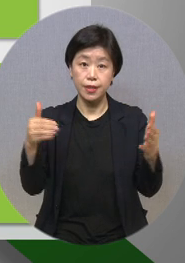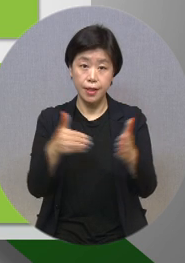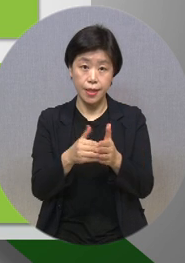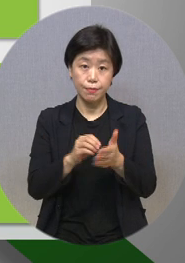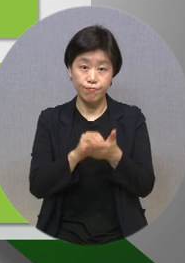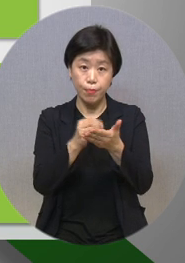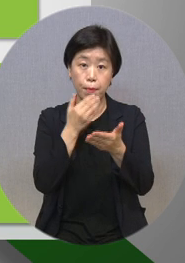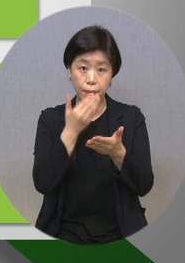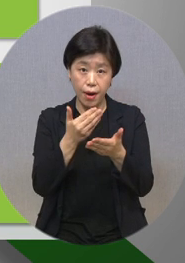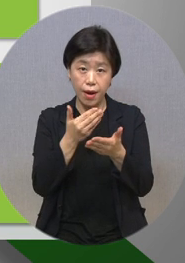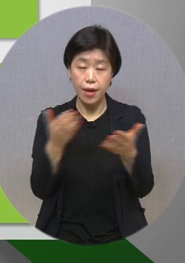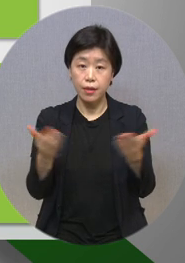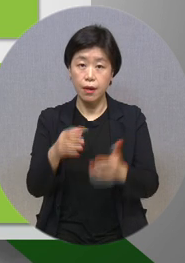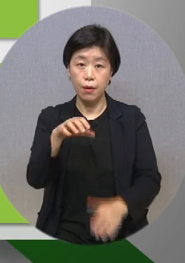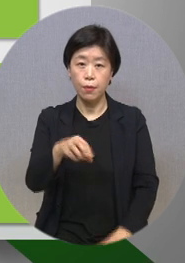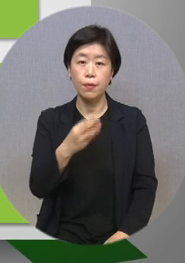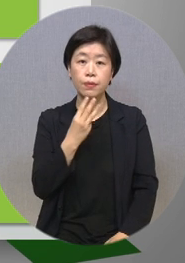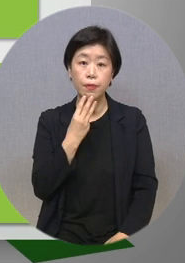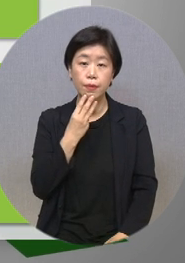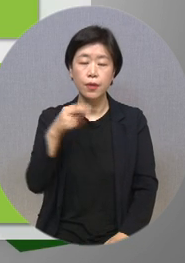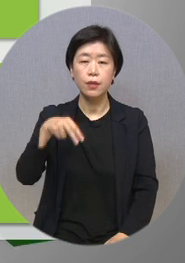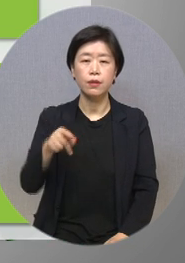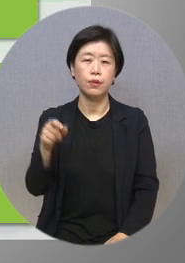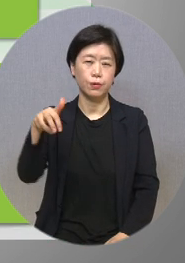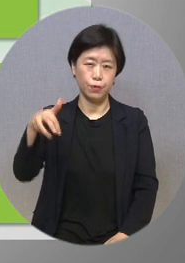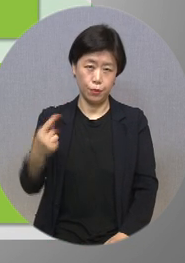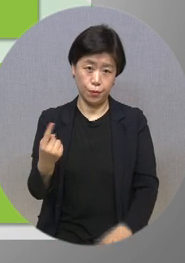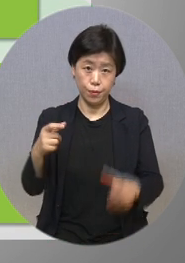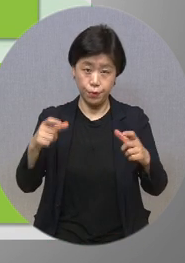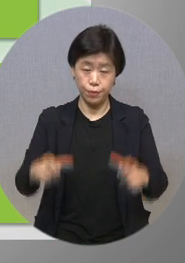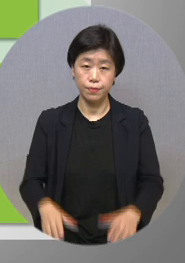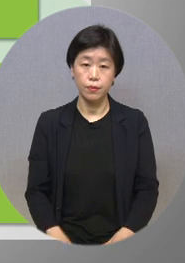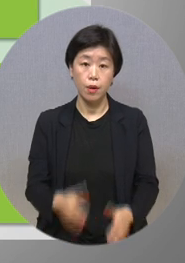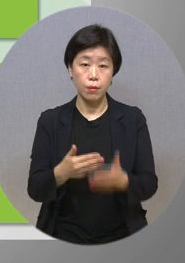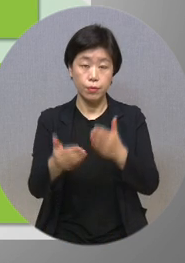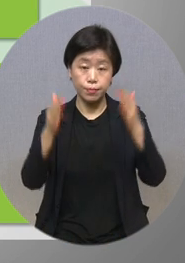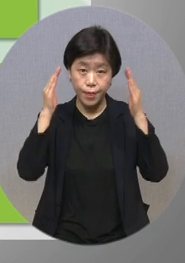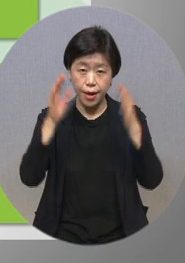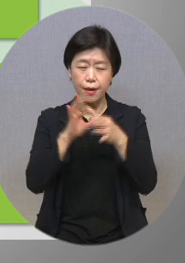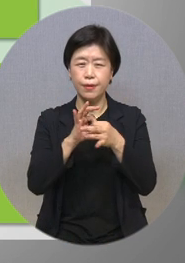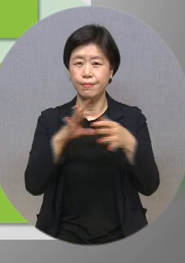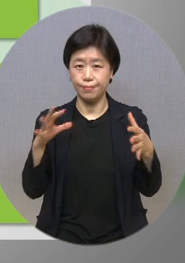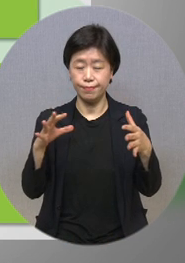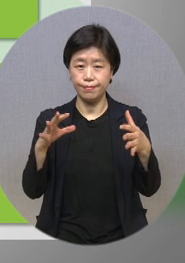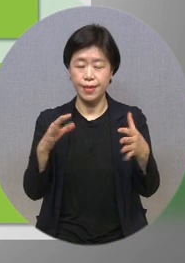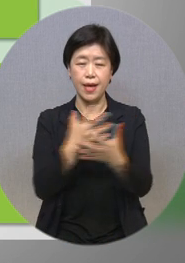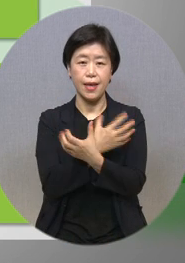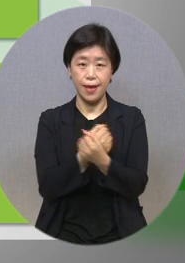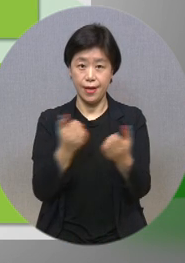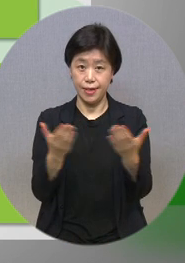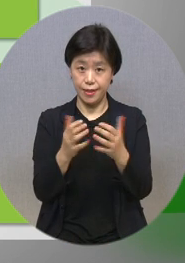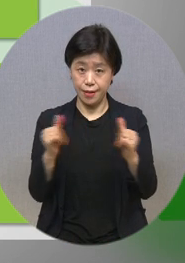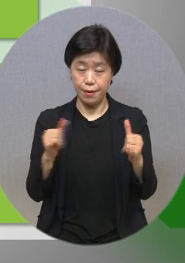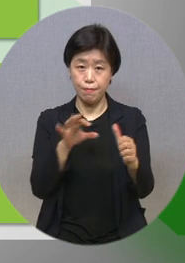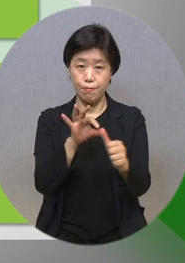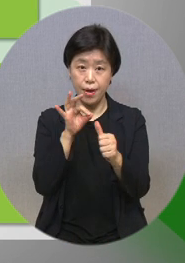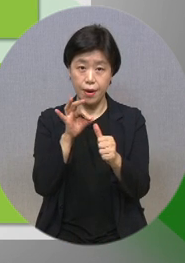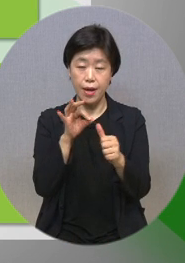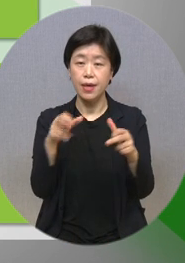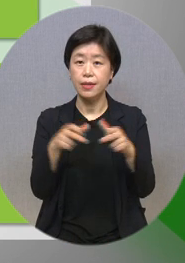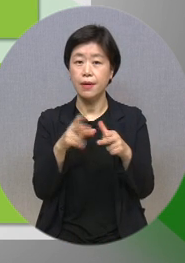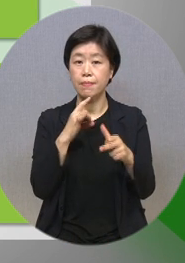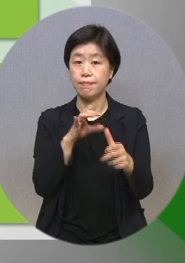근무지는 서울특별시 서초구입니다. 경력과 학력은 무관하며 계약직을 채용합니다. 장애인만